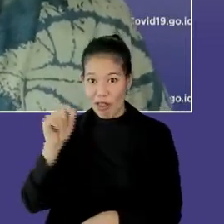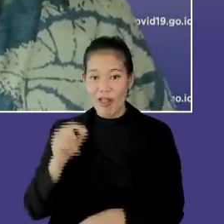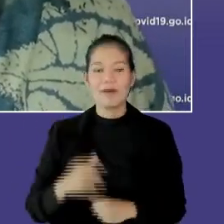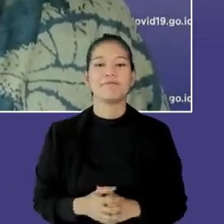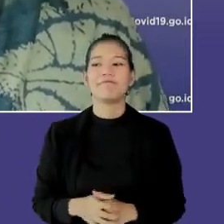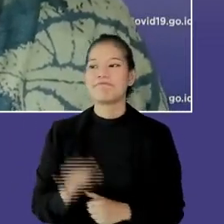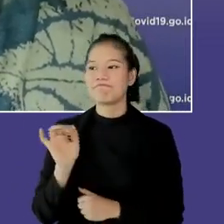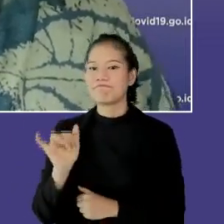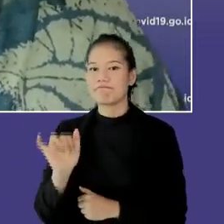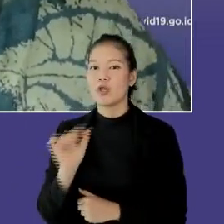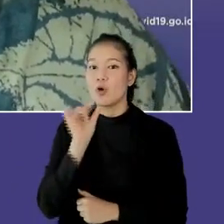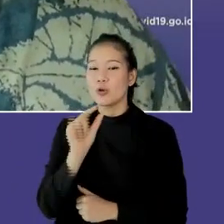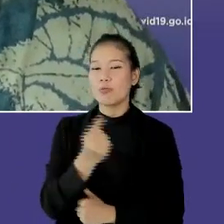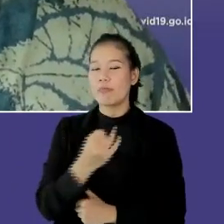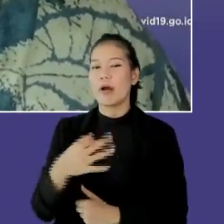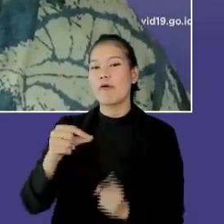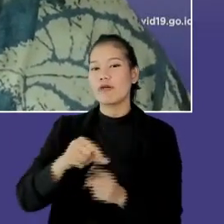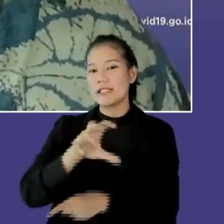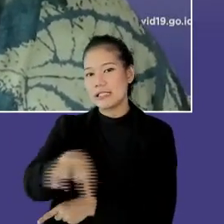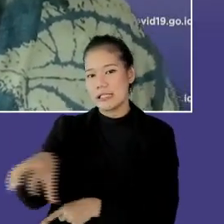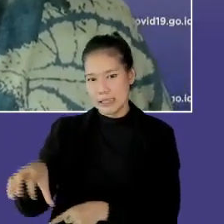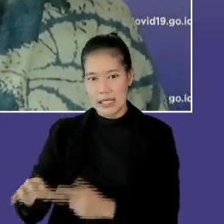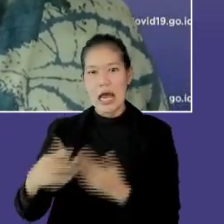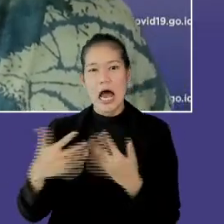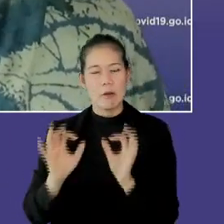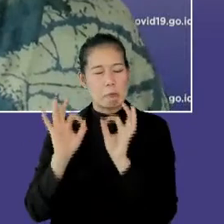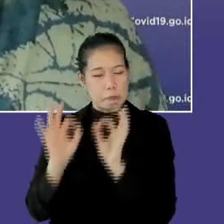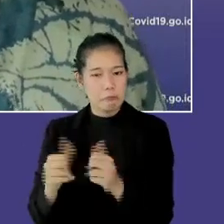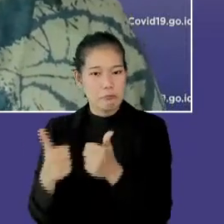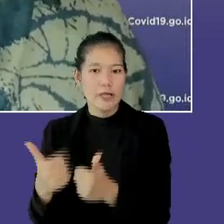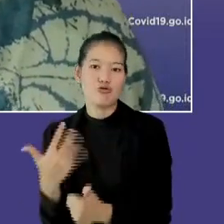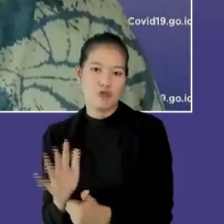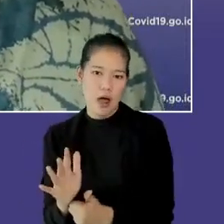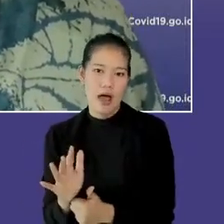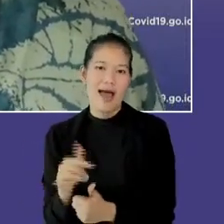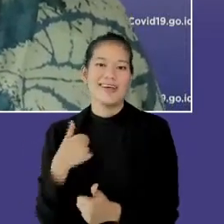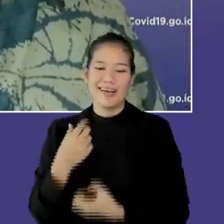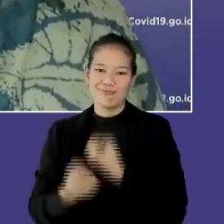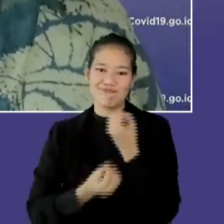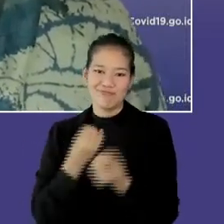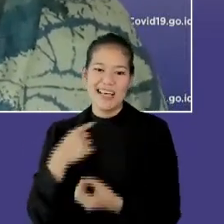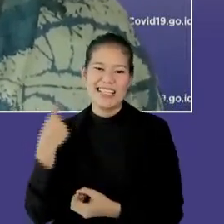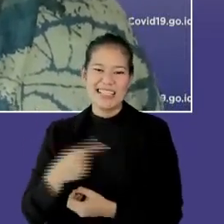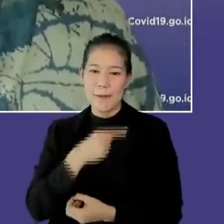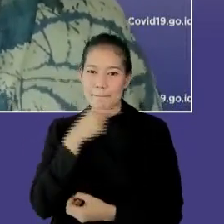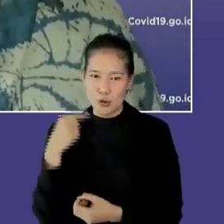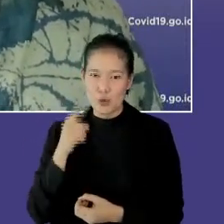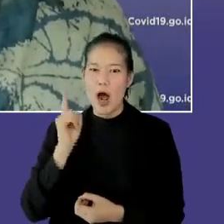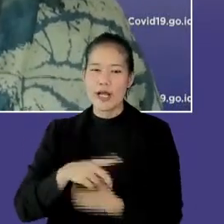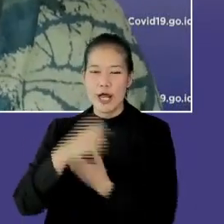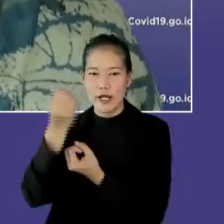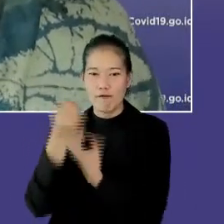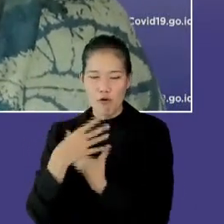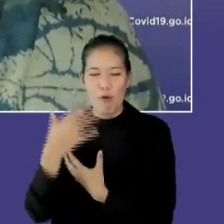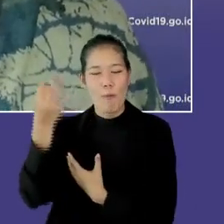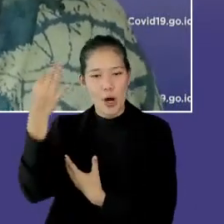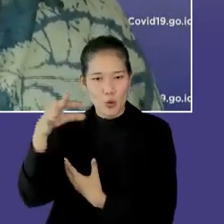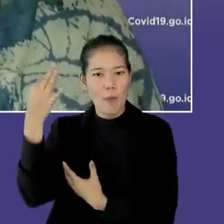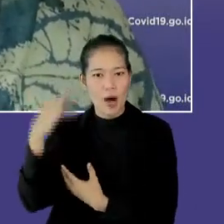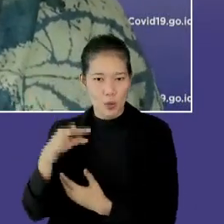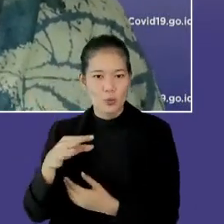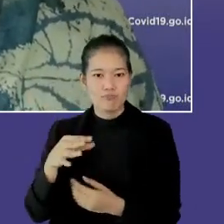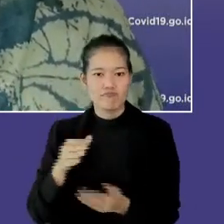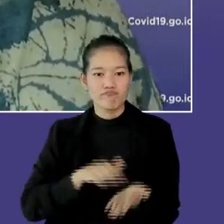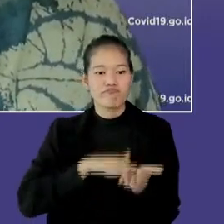Dewi? Iya, untuk beberapa provinsi ada yang sudah sangat baik, Dokter Lola. Ini yang saya sampaikan, setiap minggu kita berikan update laporannya kepada